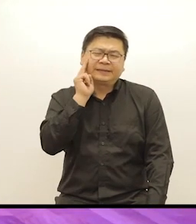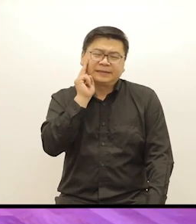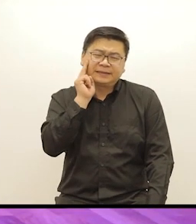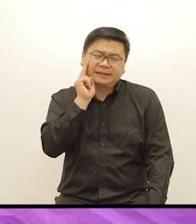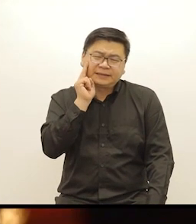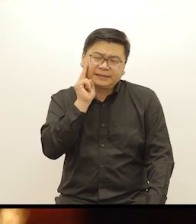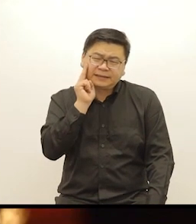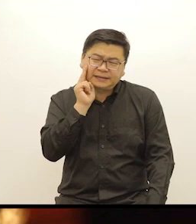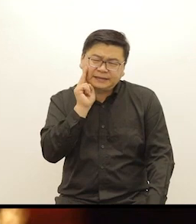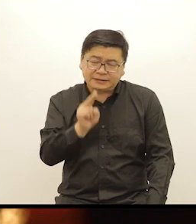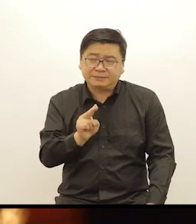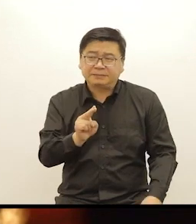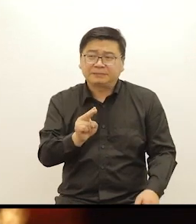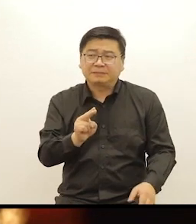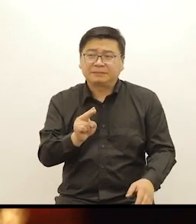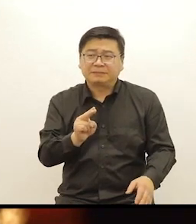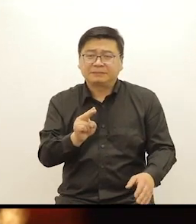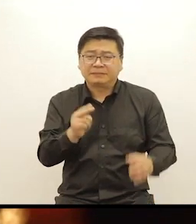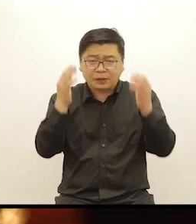게